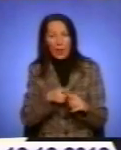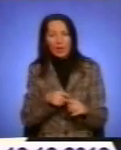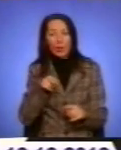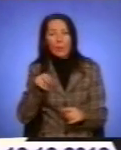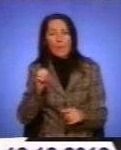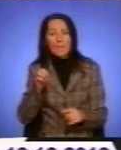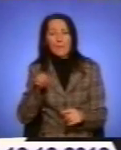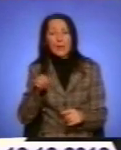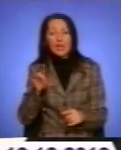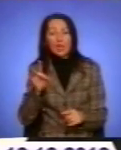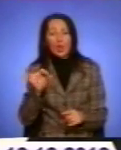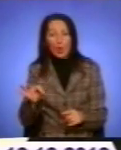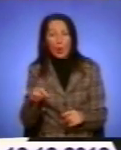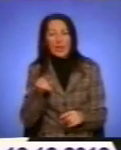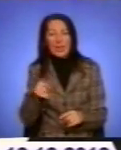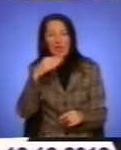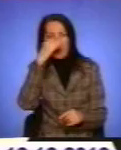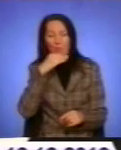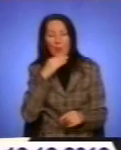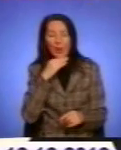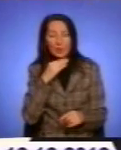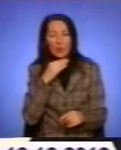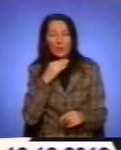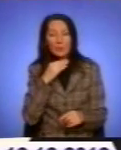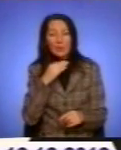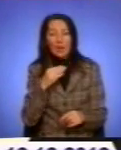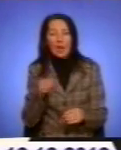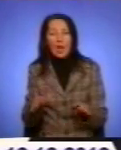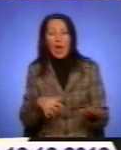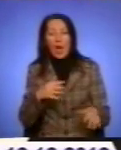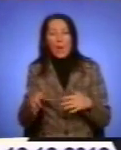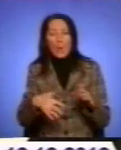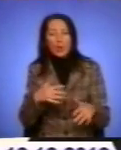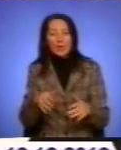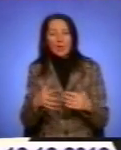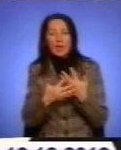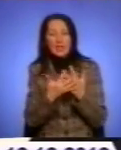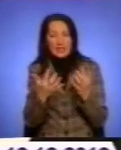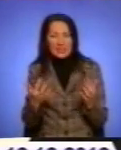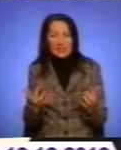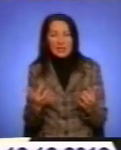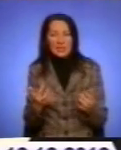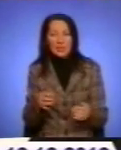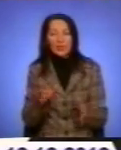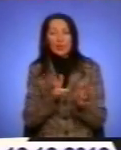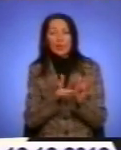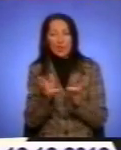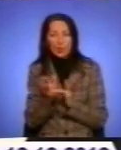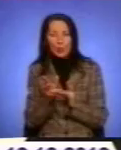Петром і їхній батько Заведей полоскали сіті. Христос, підійшовши до